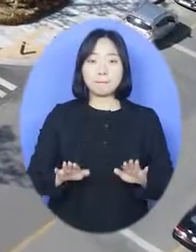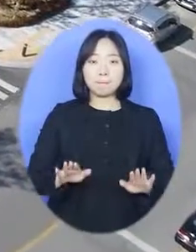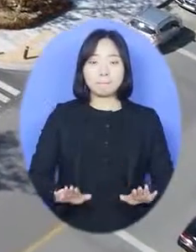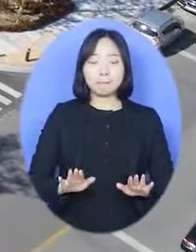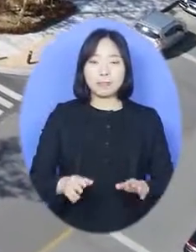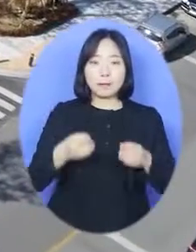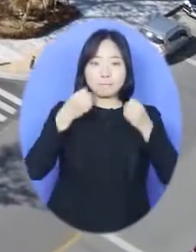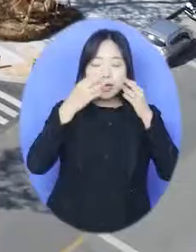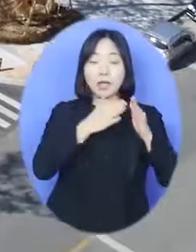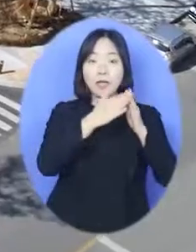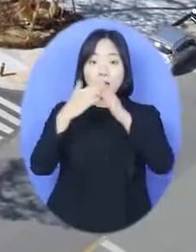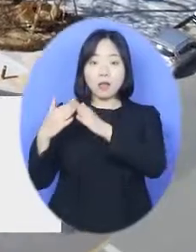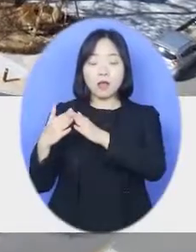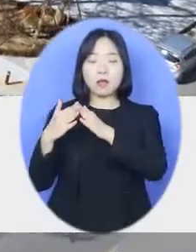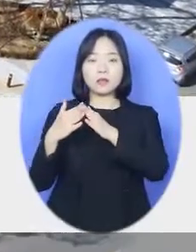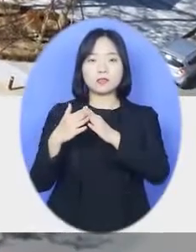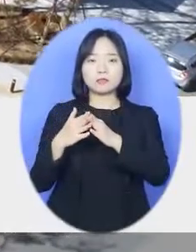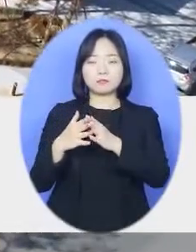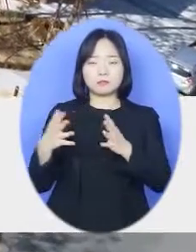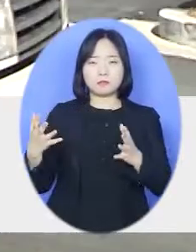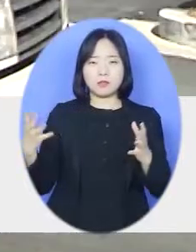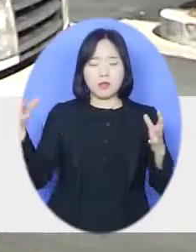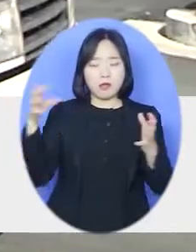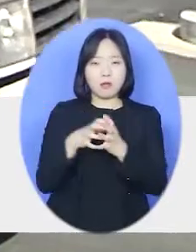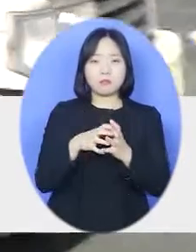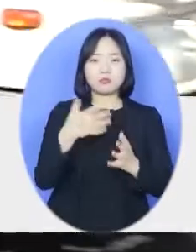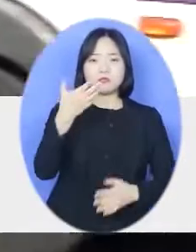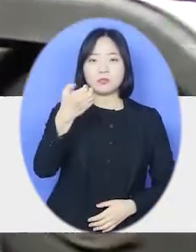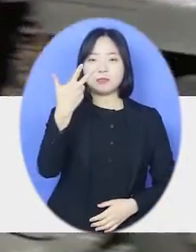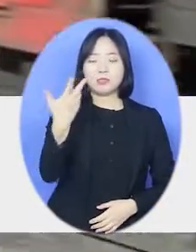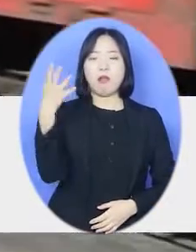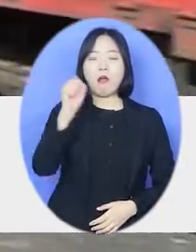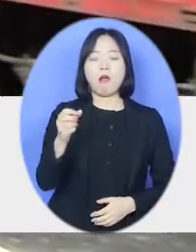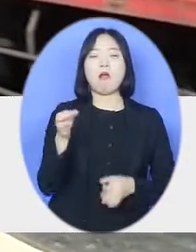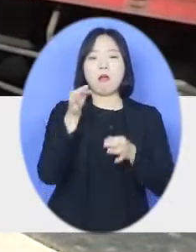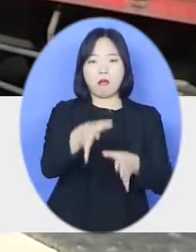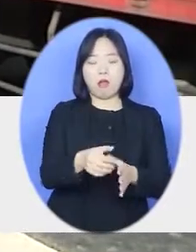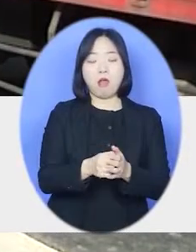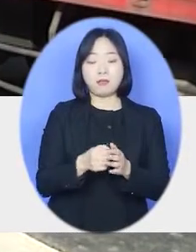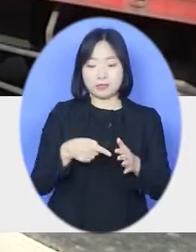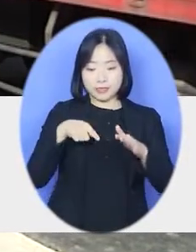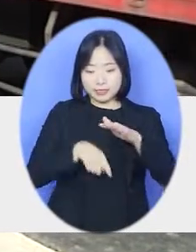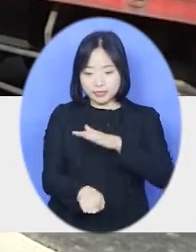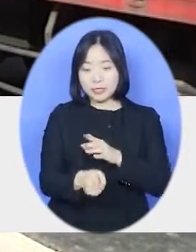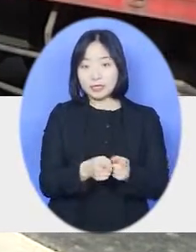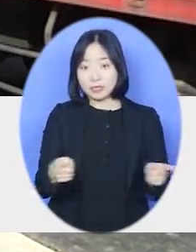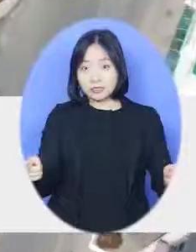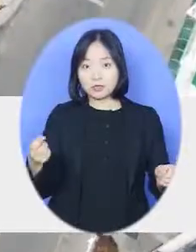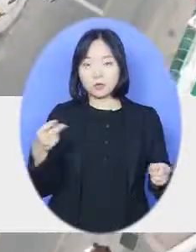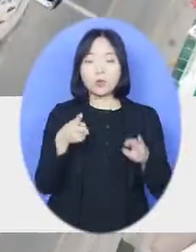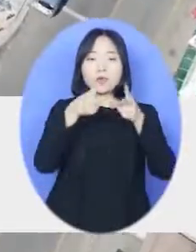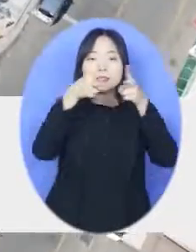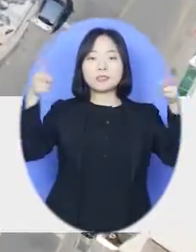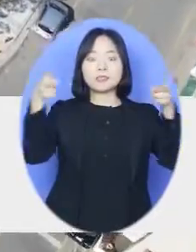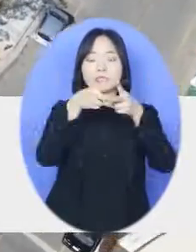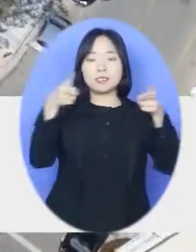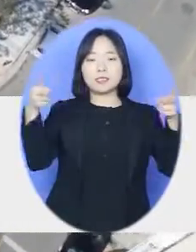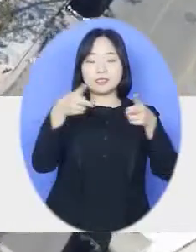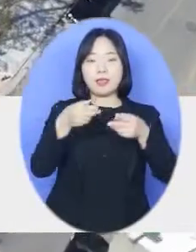이번에 신축된 보건소는 총 사업비 97억 원이 투입됐으며 지하 1층, 지상 2층으로 부지